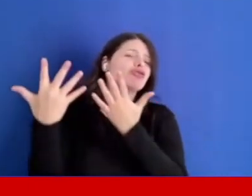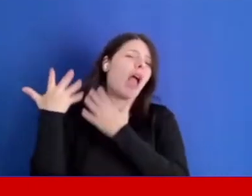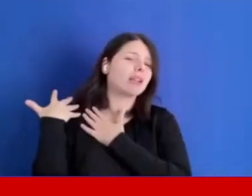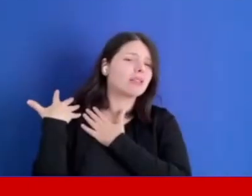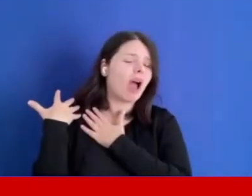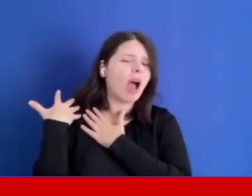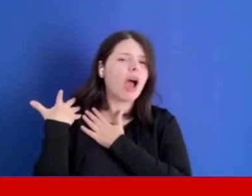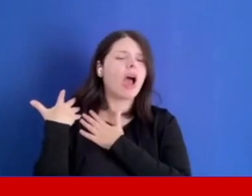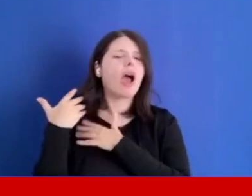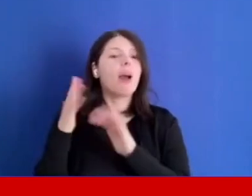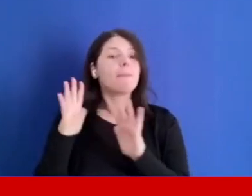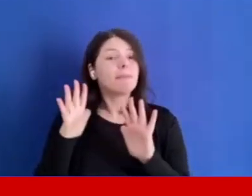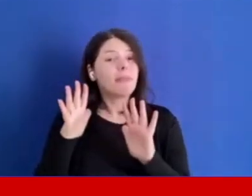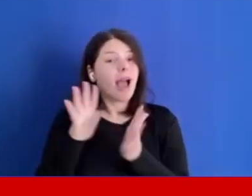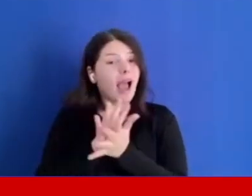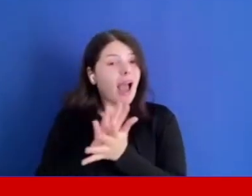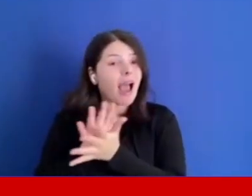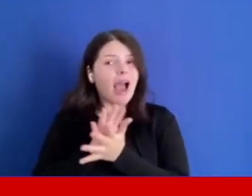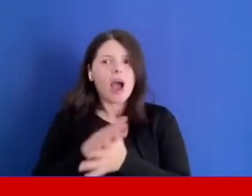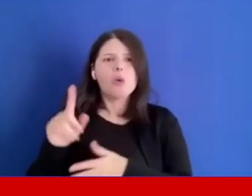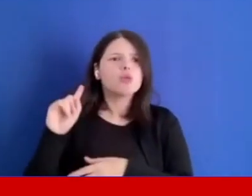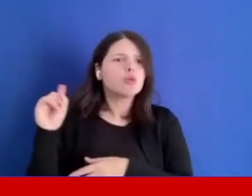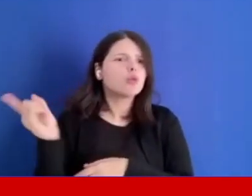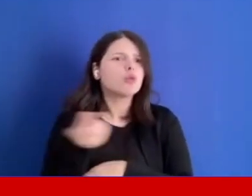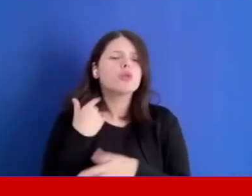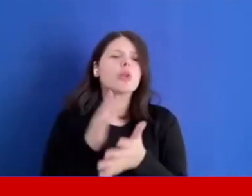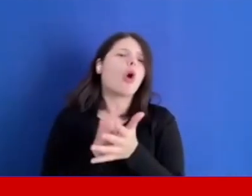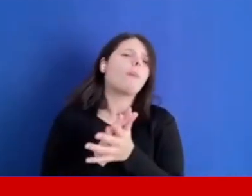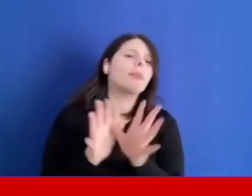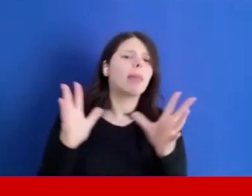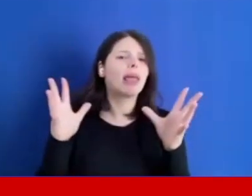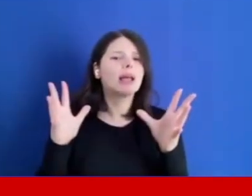è uscito ci hanno fatto tutti i complimenti, anche per esempio